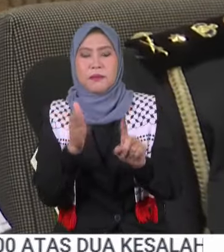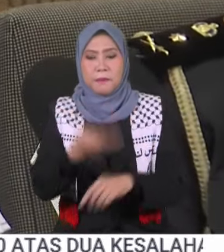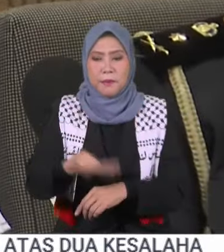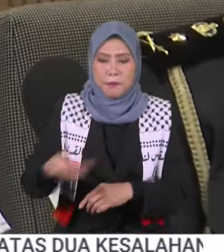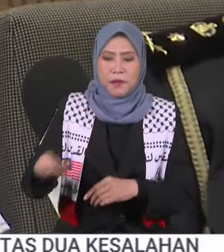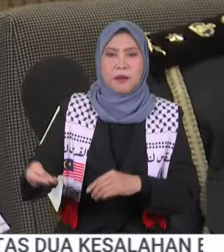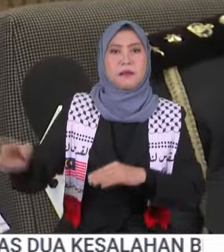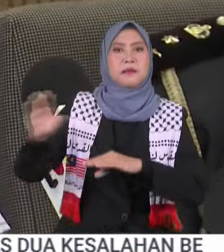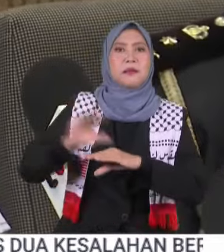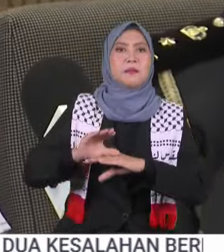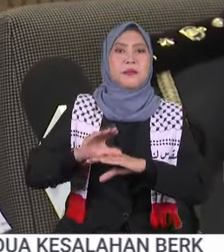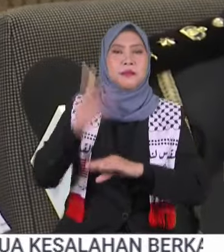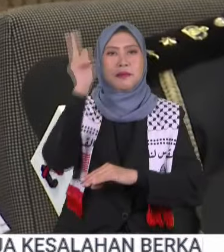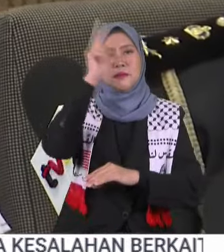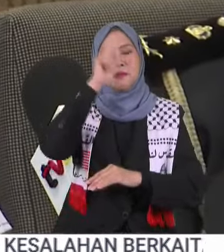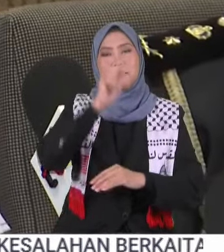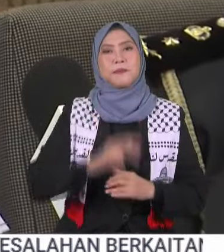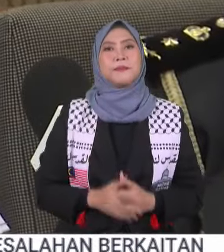barang subsidi.